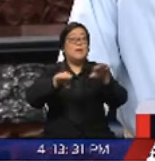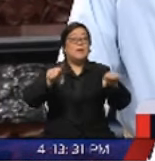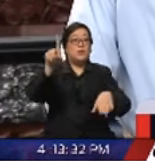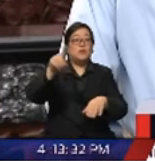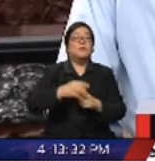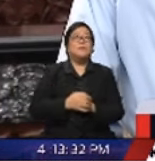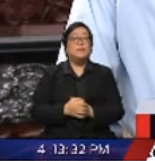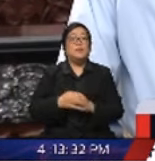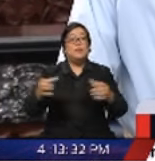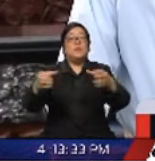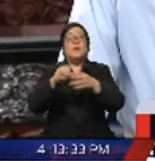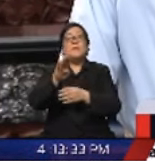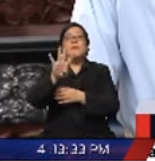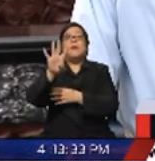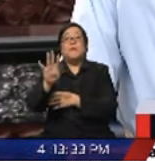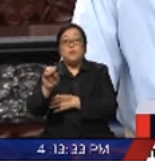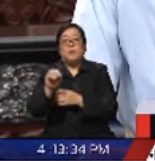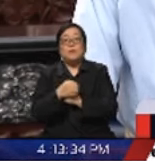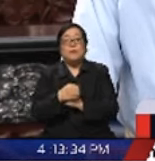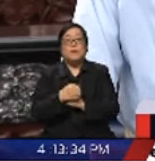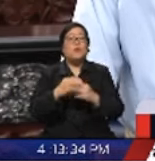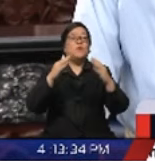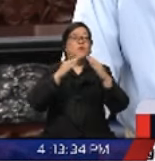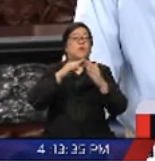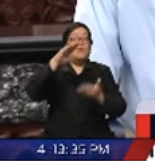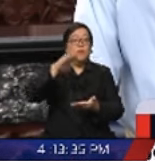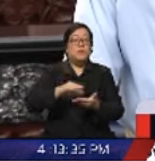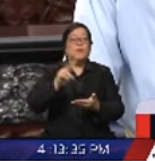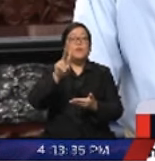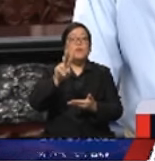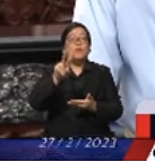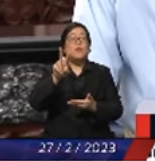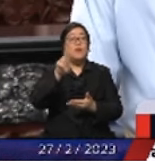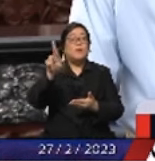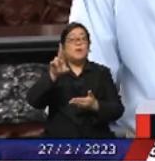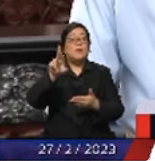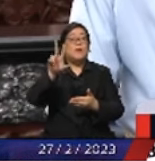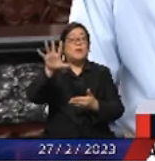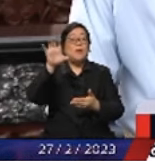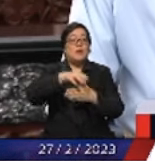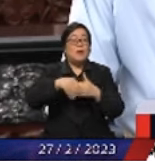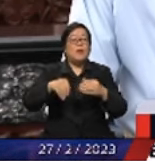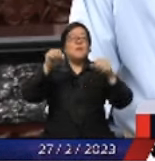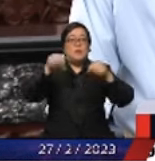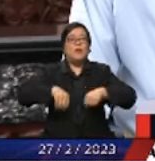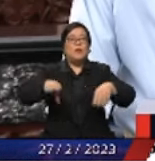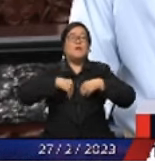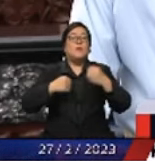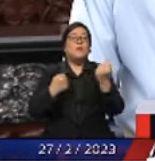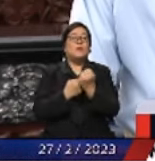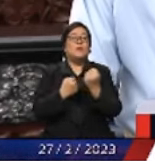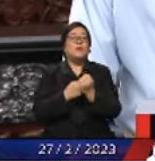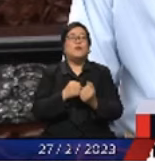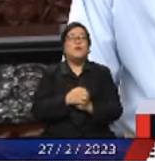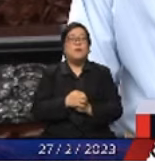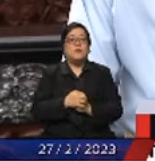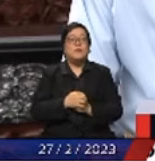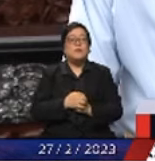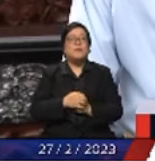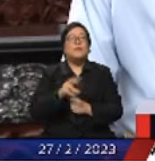untuk 40 isu rumah pendapatan kurang 2500 Ringgit layak terima sumbangan sehingga